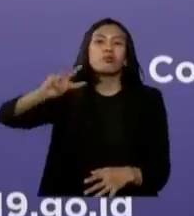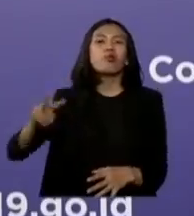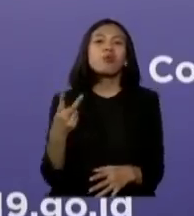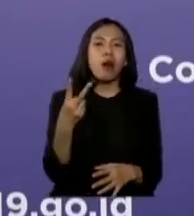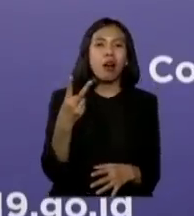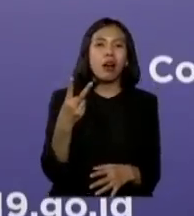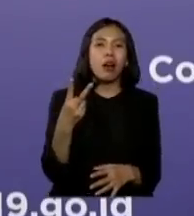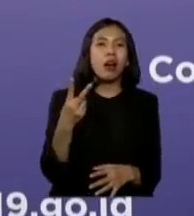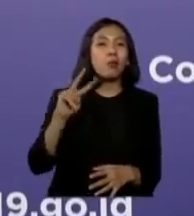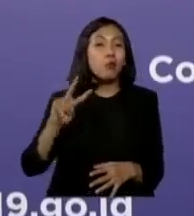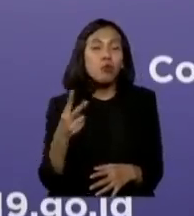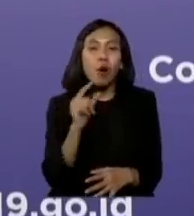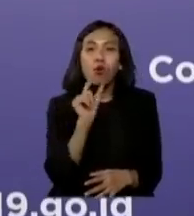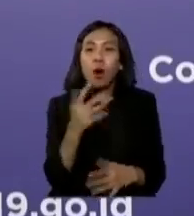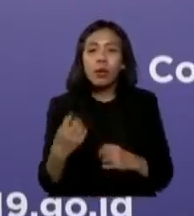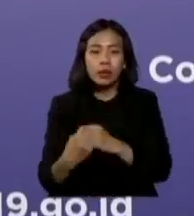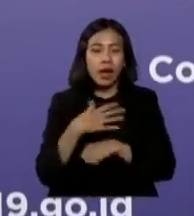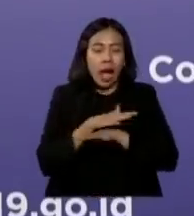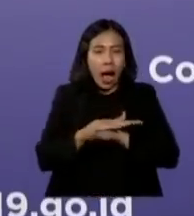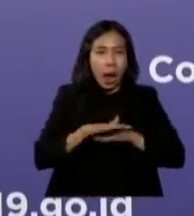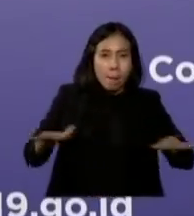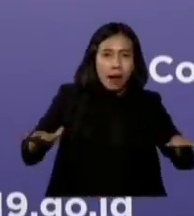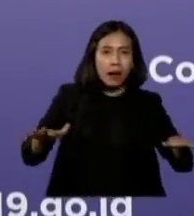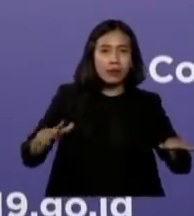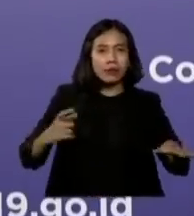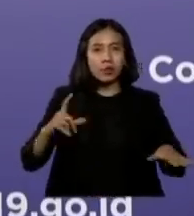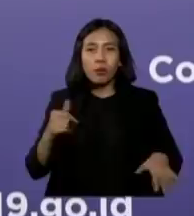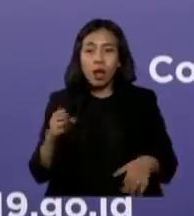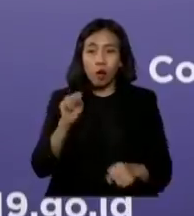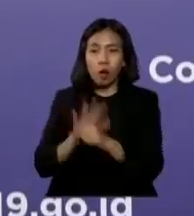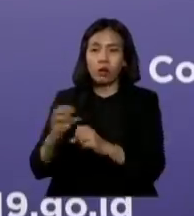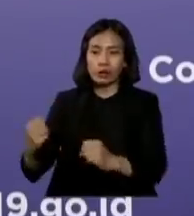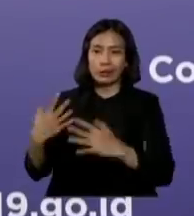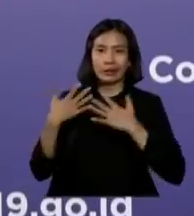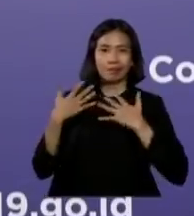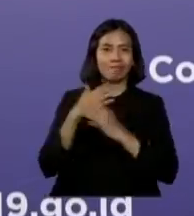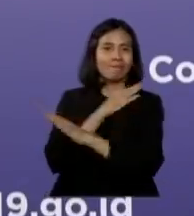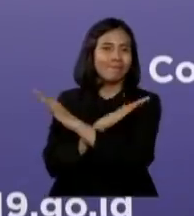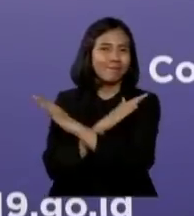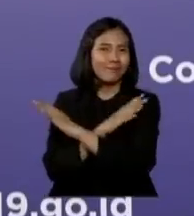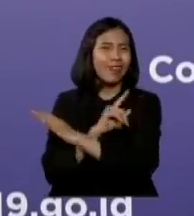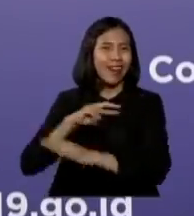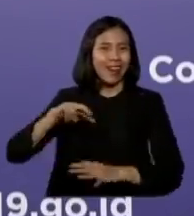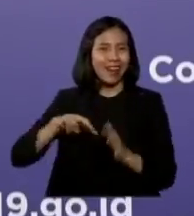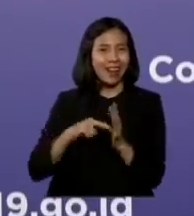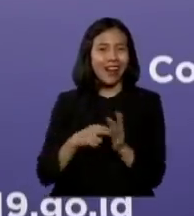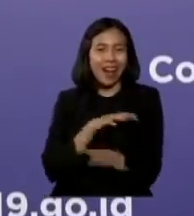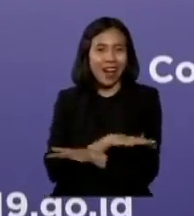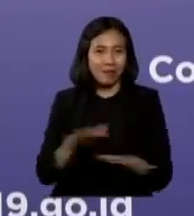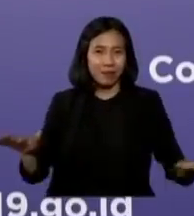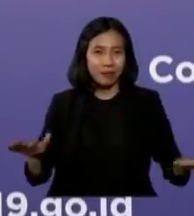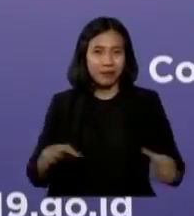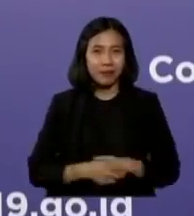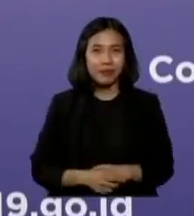memungkinkan kita aman dan meyakinkan kita aman dari penularan kofit 19 ini Hai